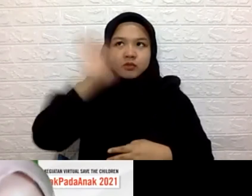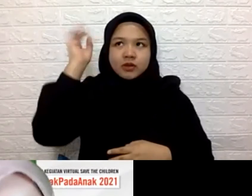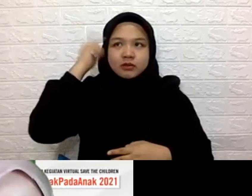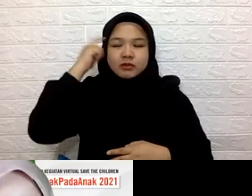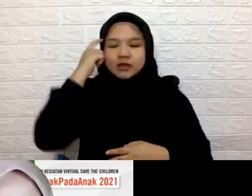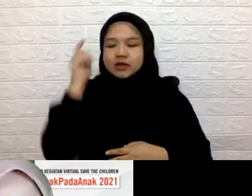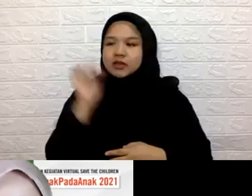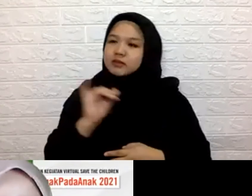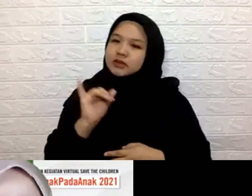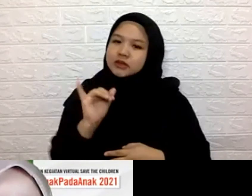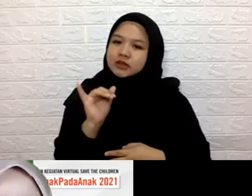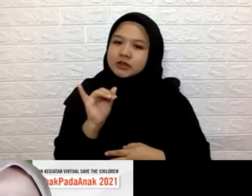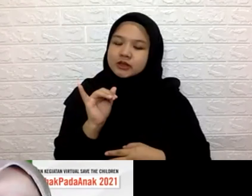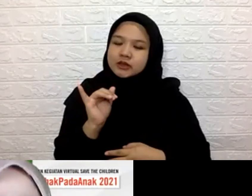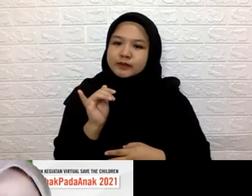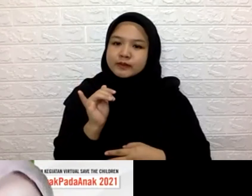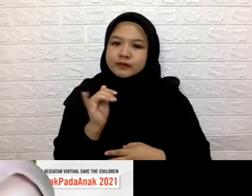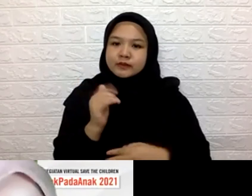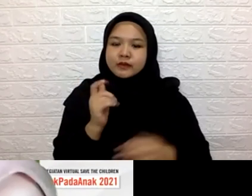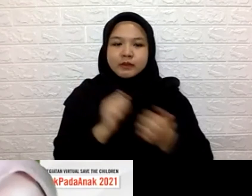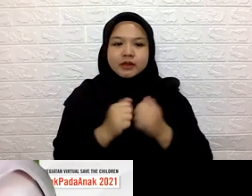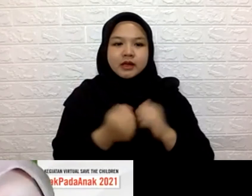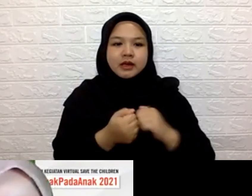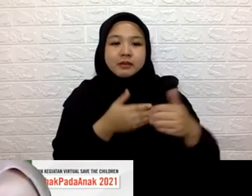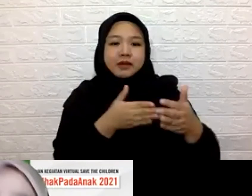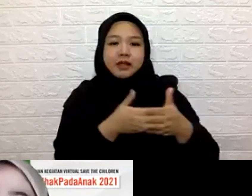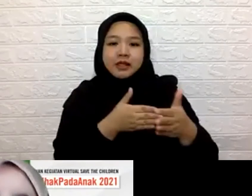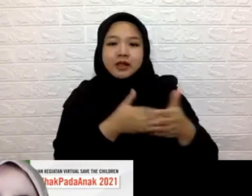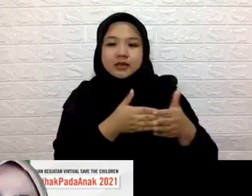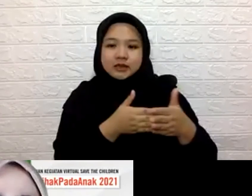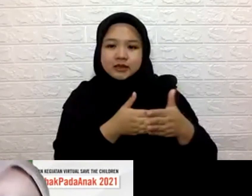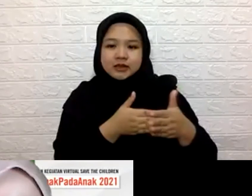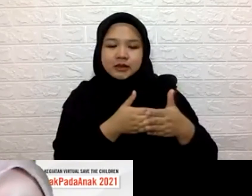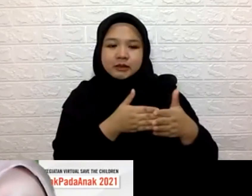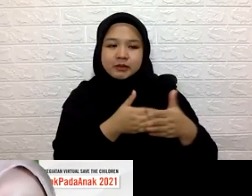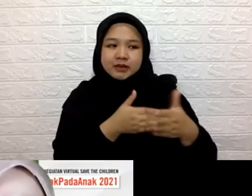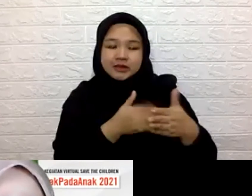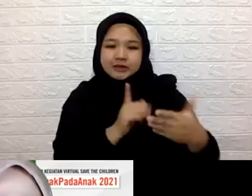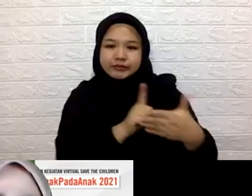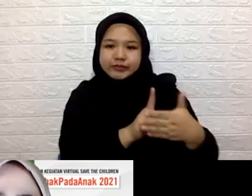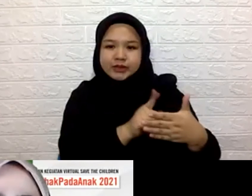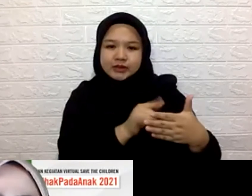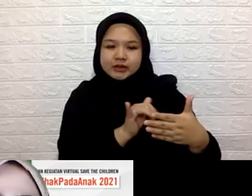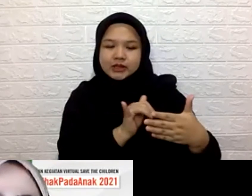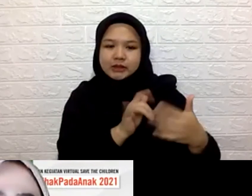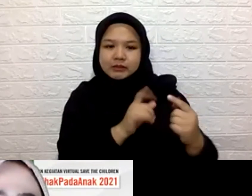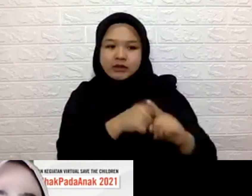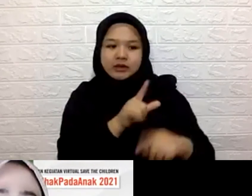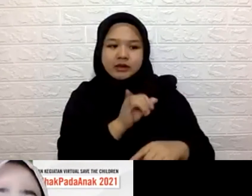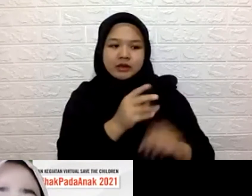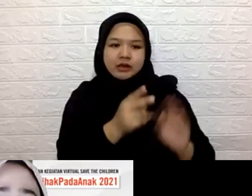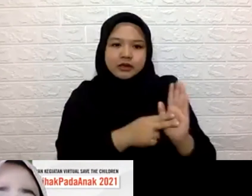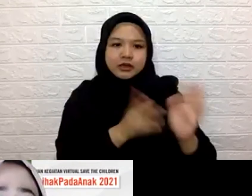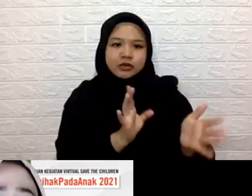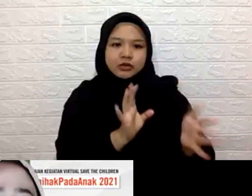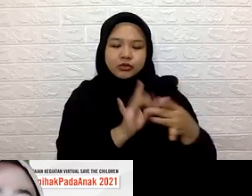seperti perkara boundaries, batasan dengan klien, dan dual relationship,